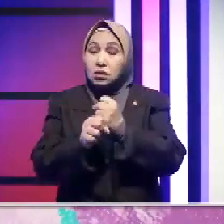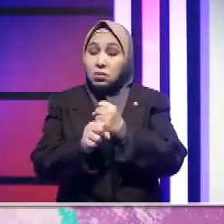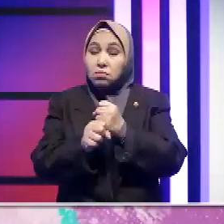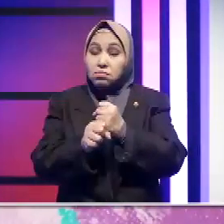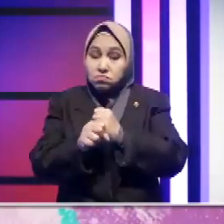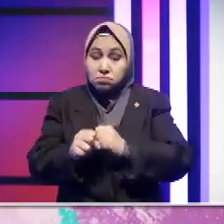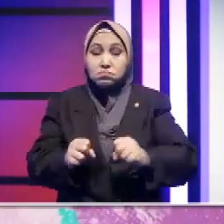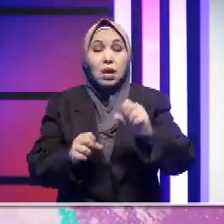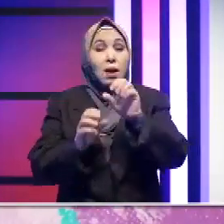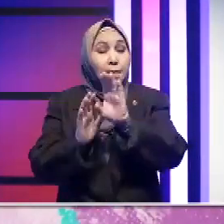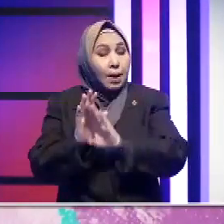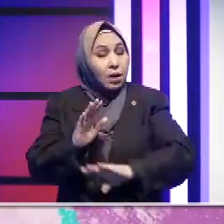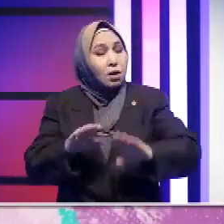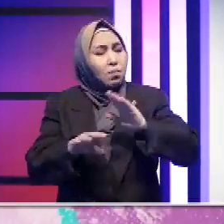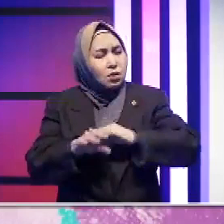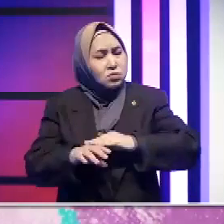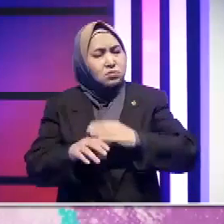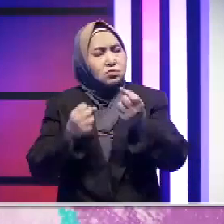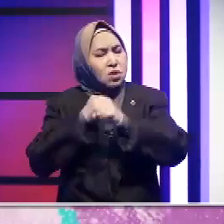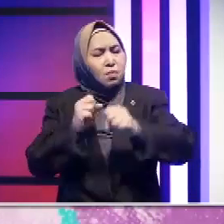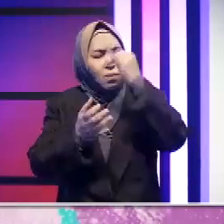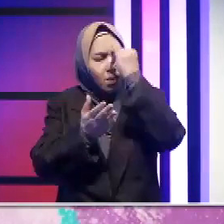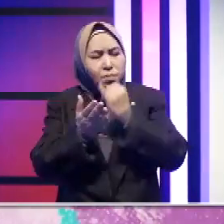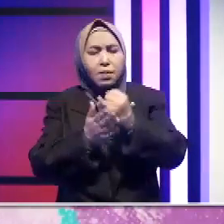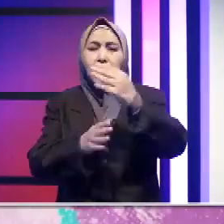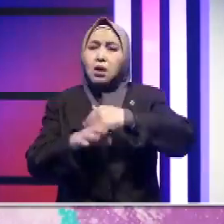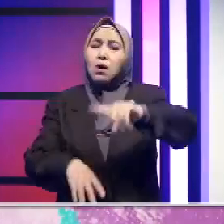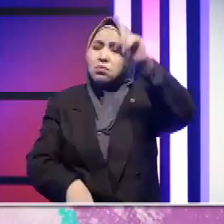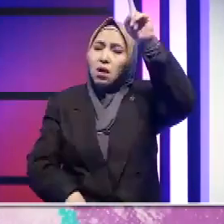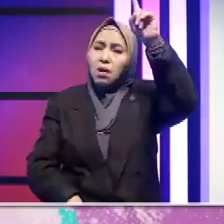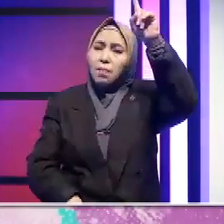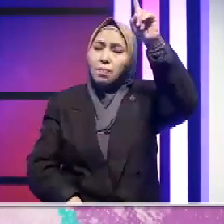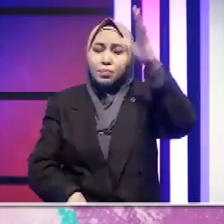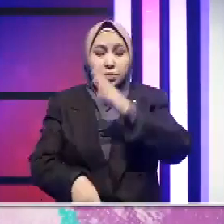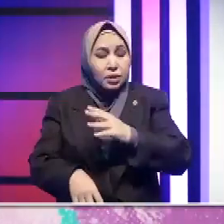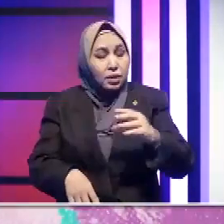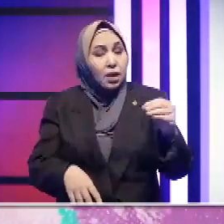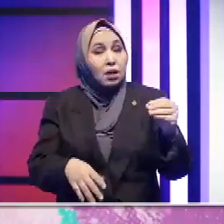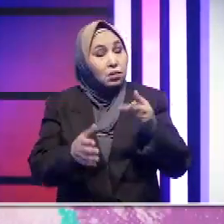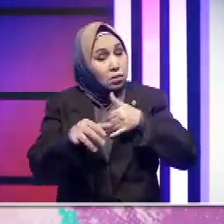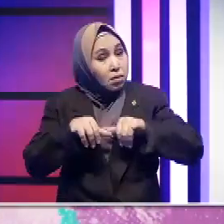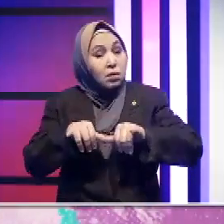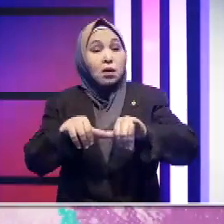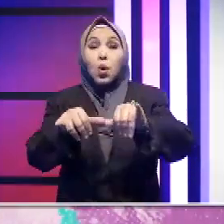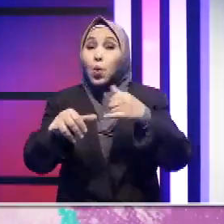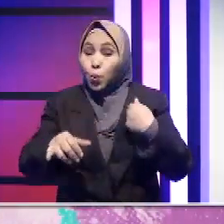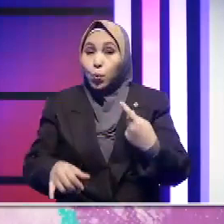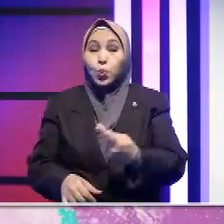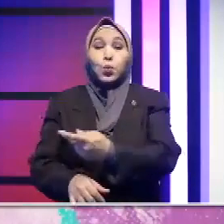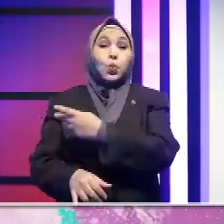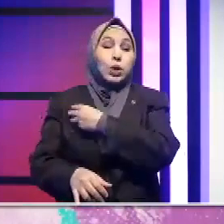bersyukur kepada AllAh subhana wa taala terus ah Hai we